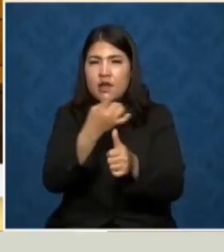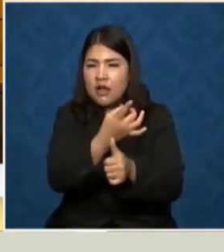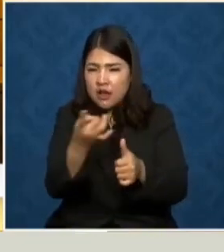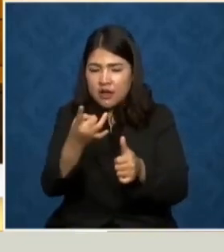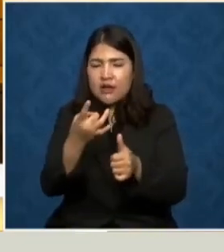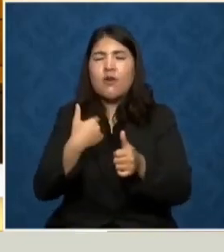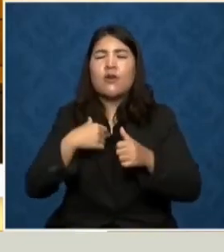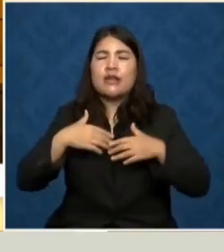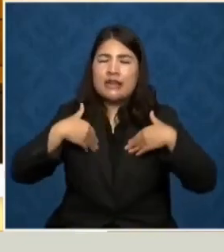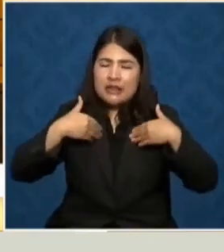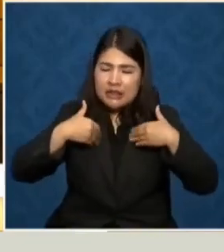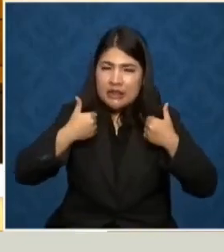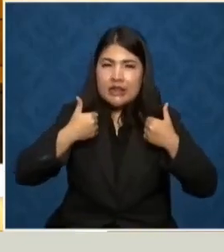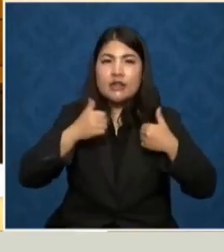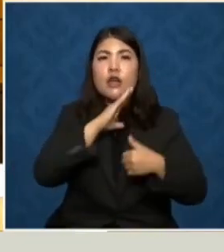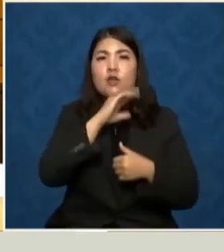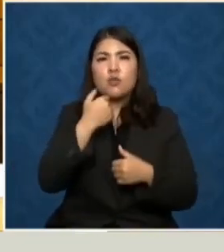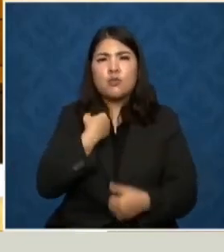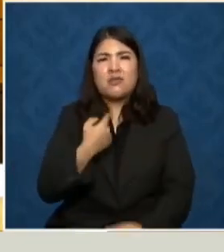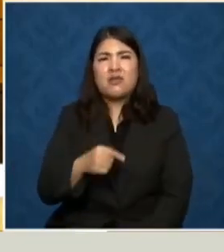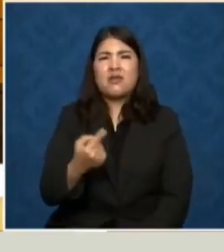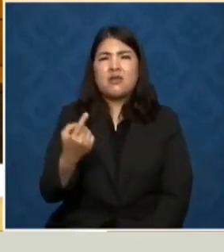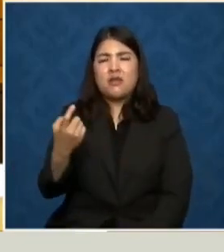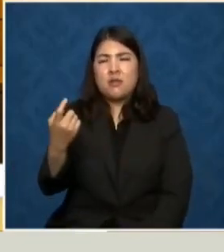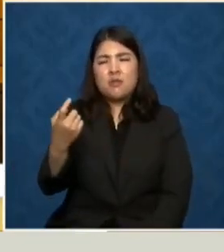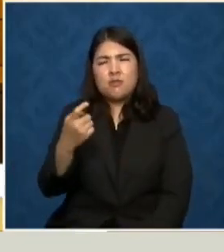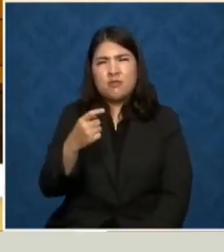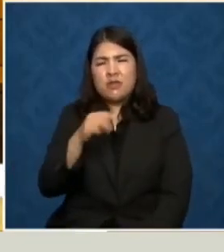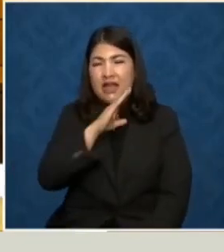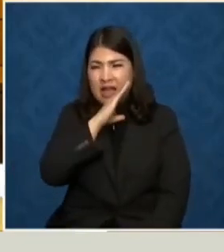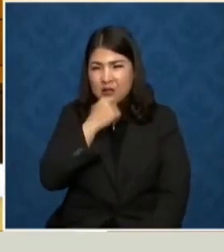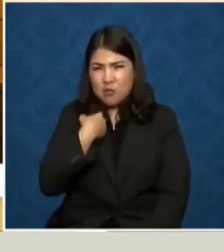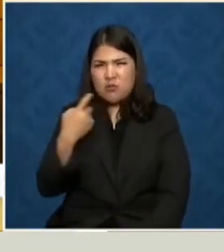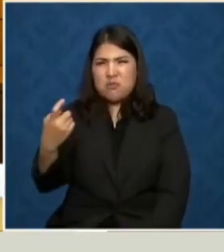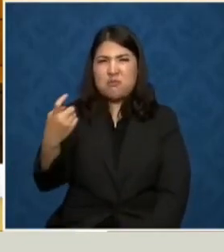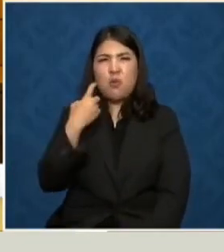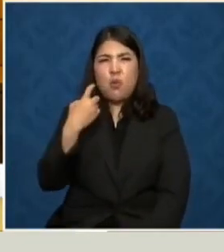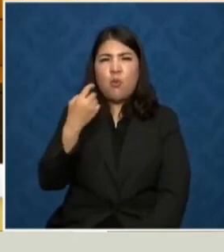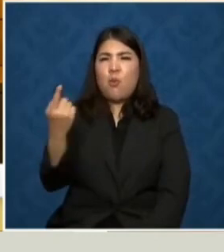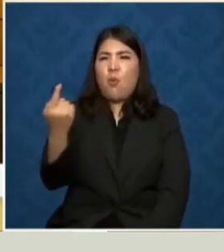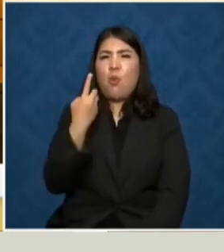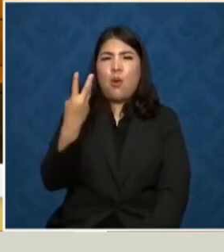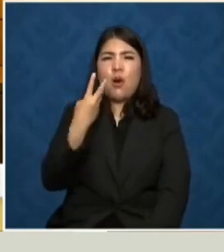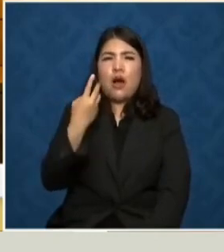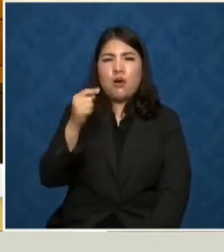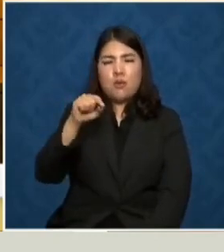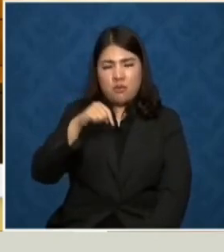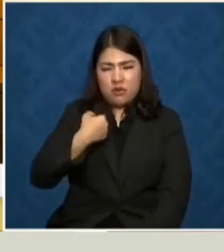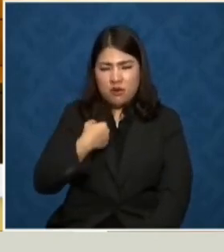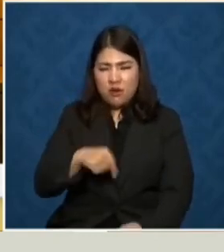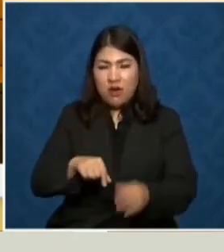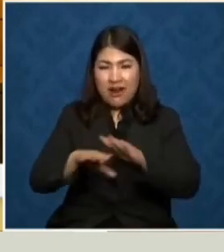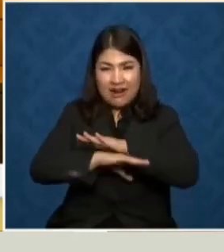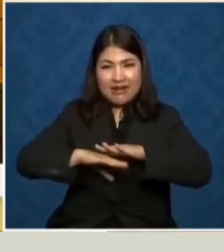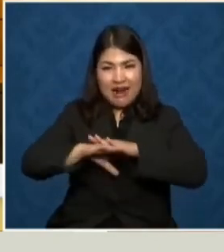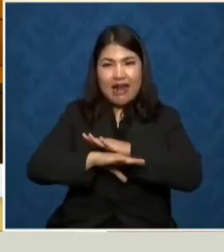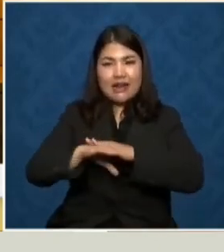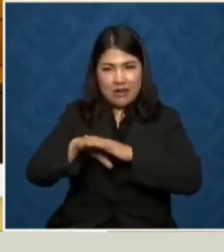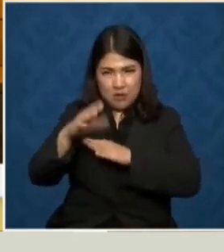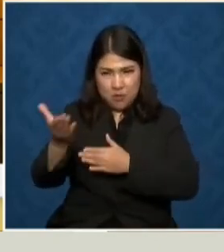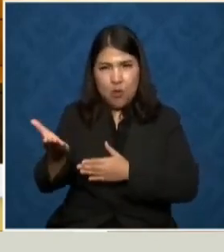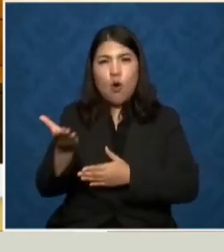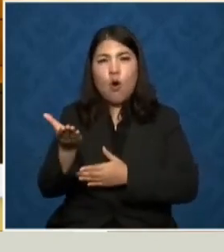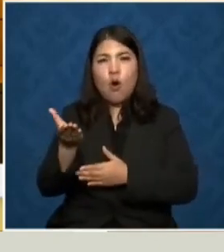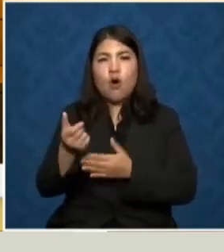รับฟังครับถ้าเกิดมีข้อกล่าวหาอะไรก็ขอหลักฐานขอเหตุผลมานะครับเรื่องของกระบวนการยุติธรรมเรื่องของต่